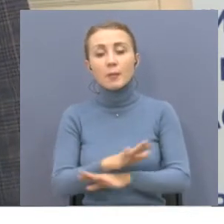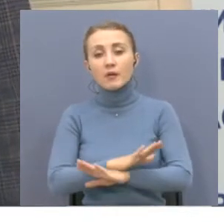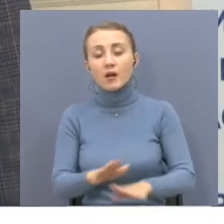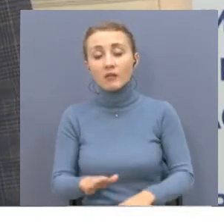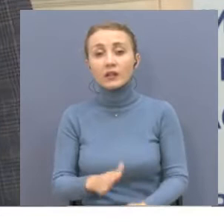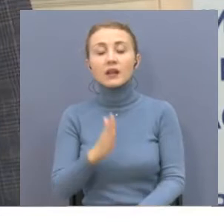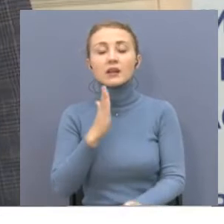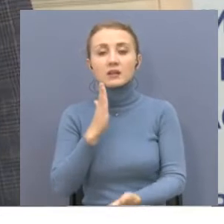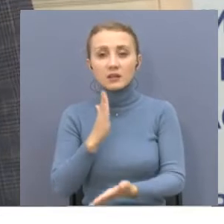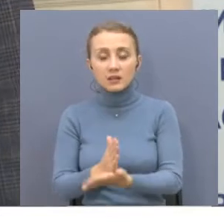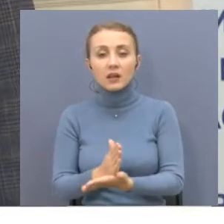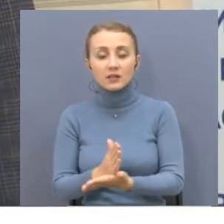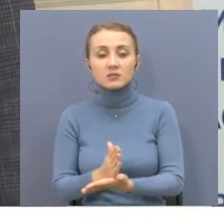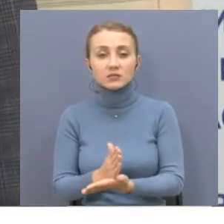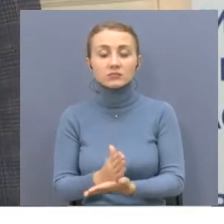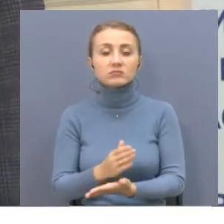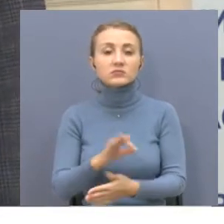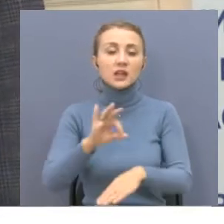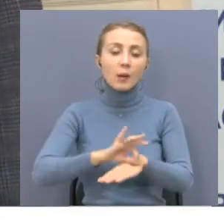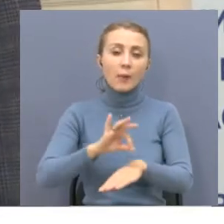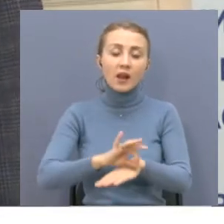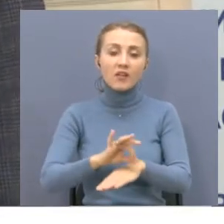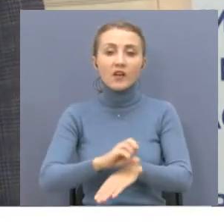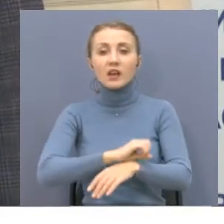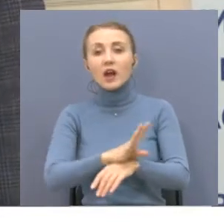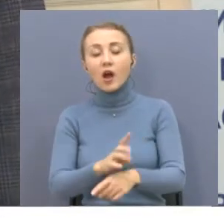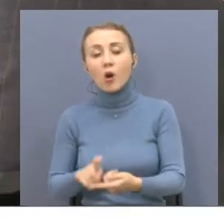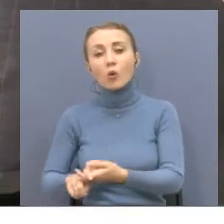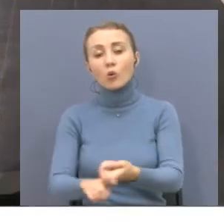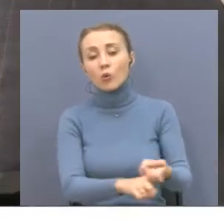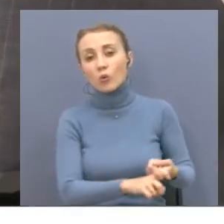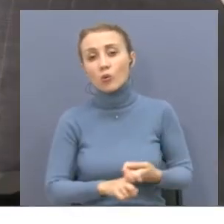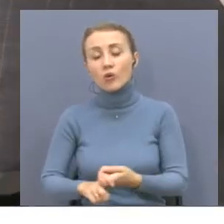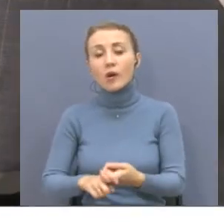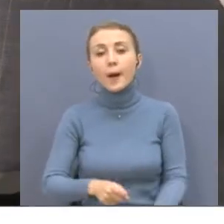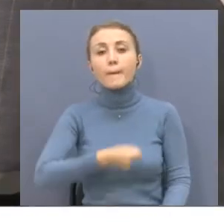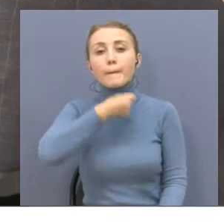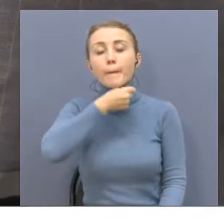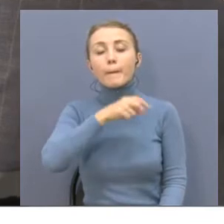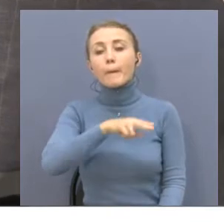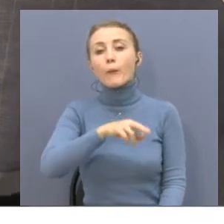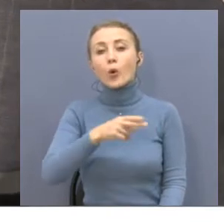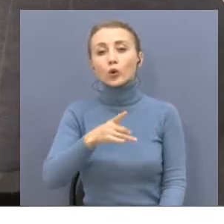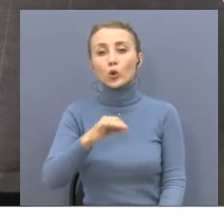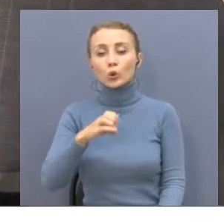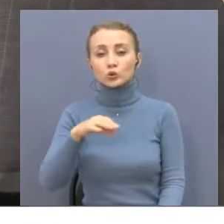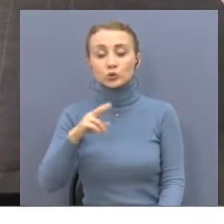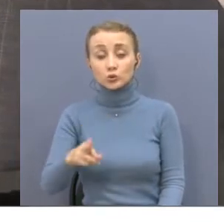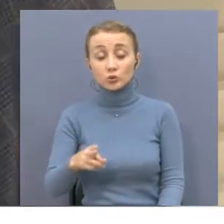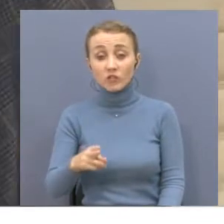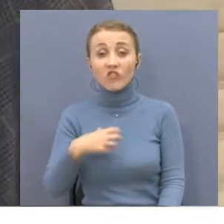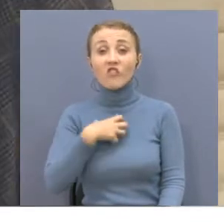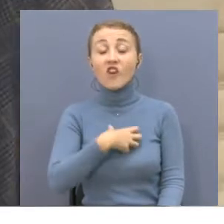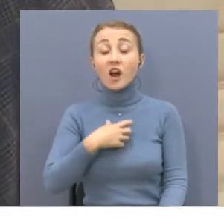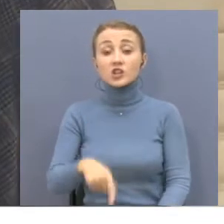Олар үлкендер сияқты асқыну белгілерін хронологиялық ретпен нақты айтып жеткізе алмайды. Брифинг барысында көтерілген маңызды мәселенің бірі облыс